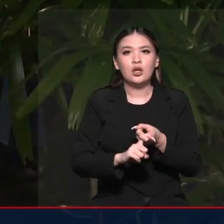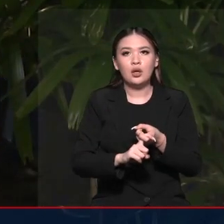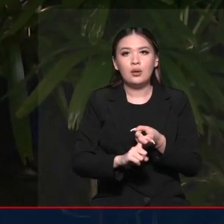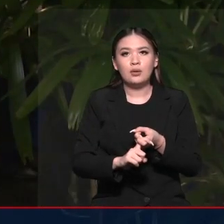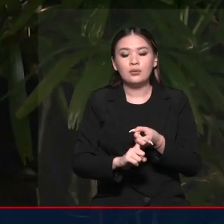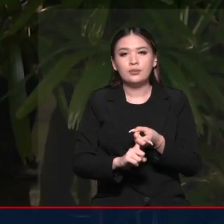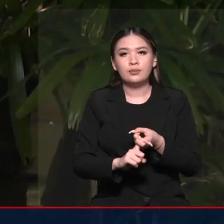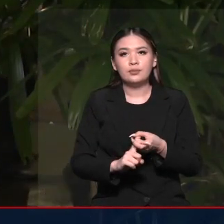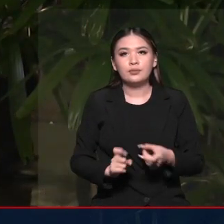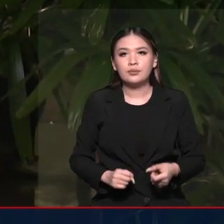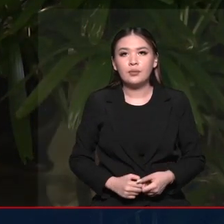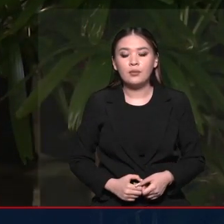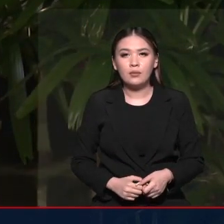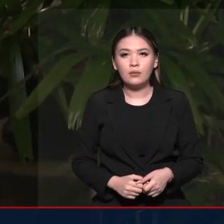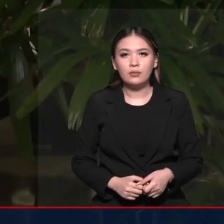Это